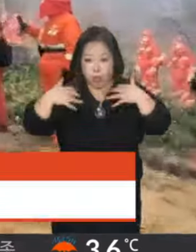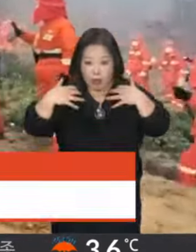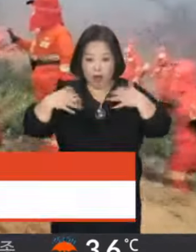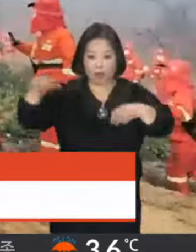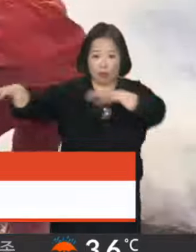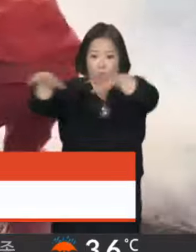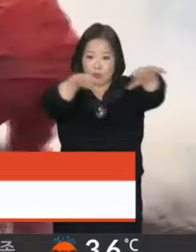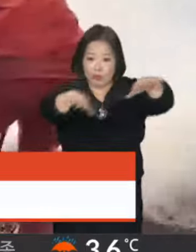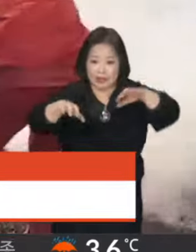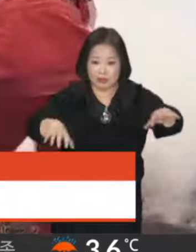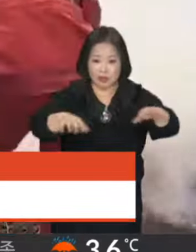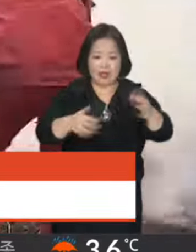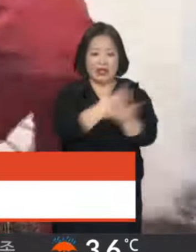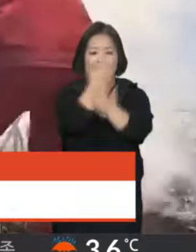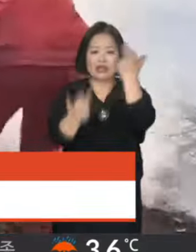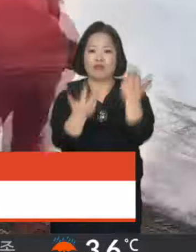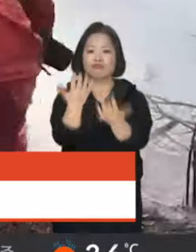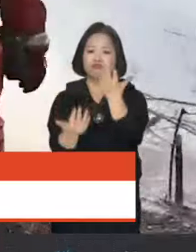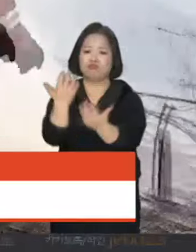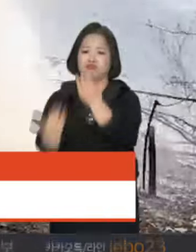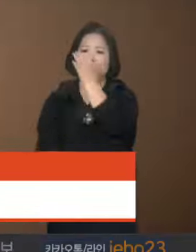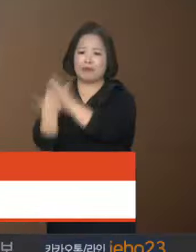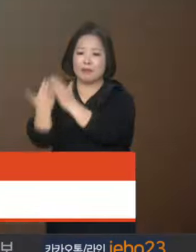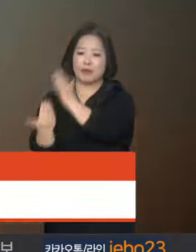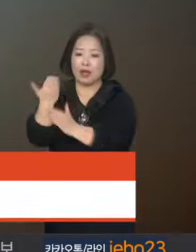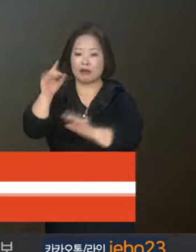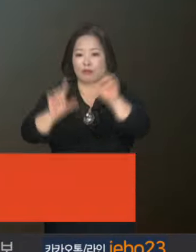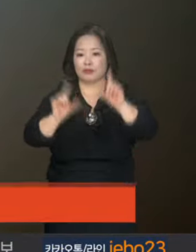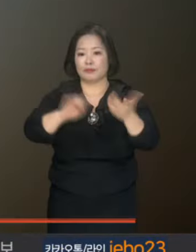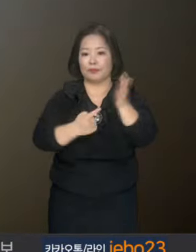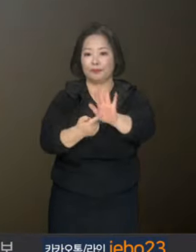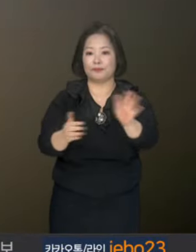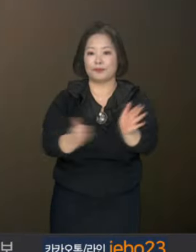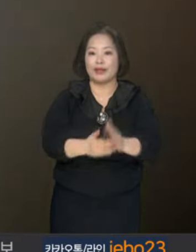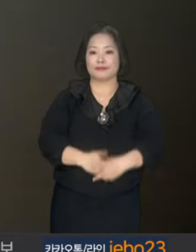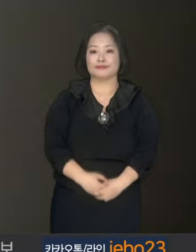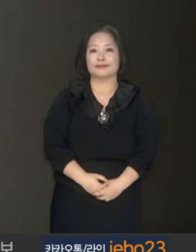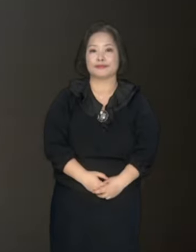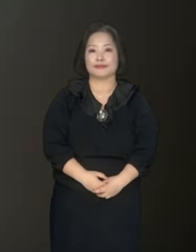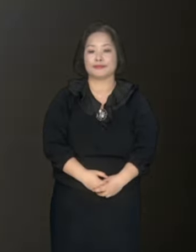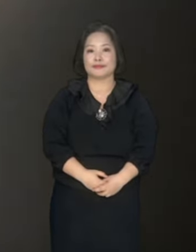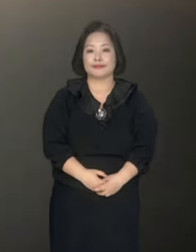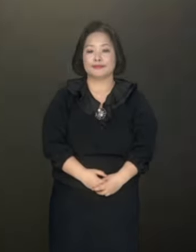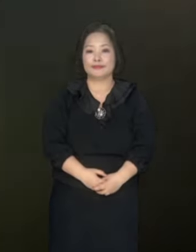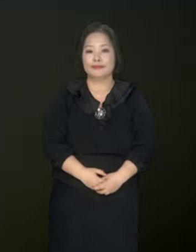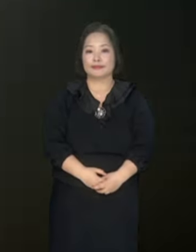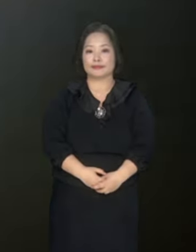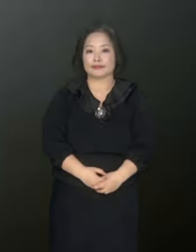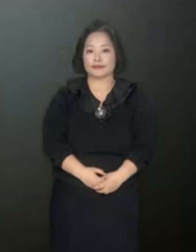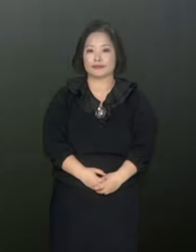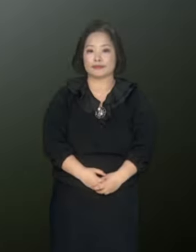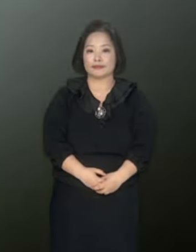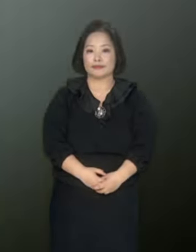산이 발생하는 등 피해가 있습니다 베이에서 연합뉴스 배삼진입니다